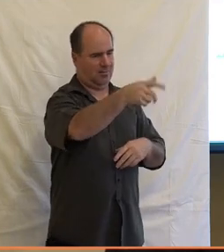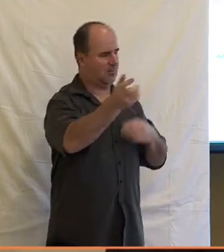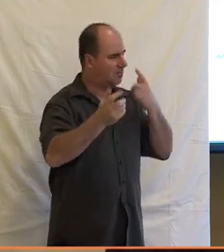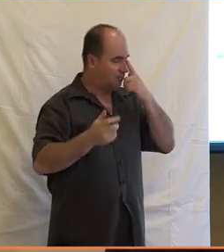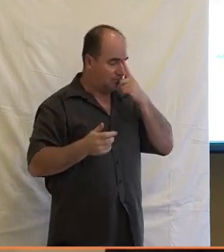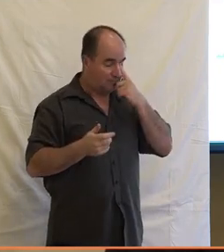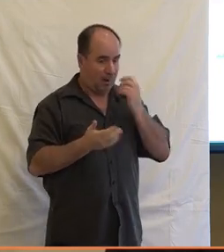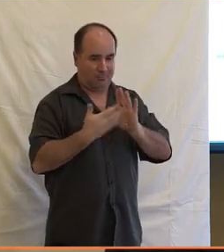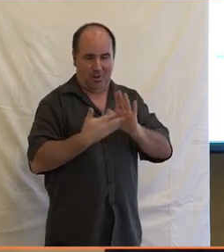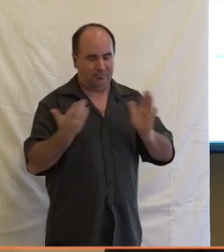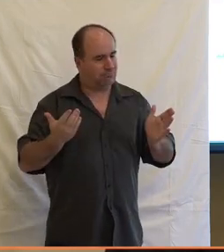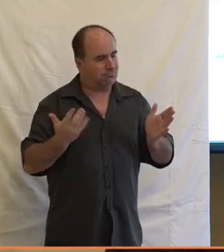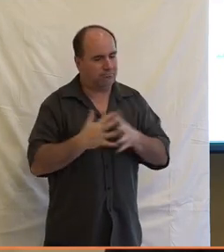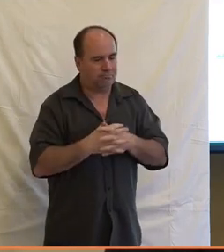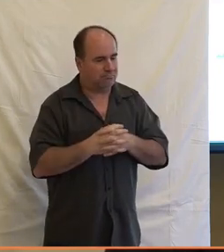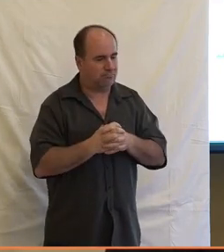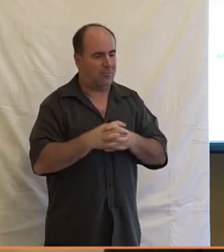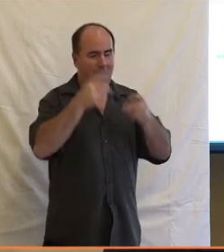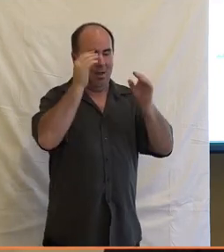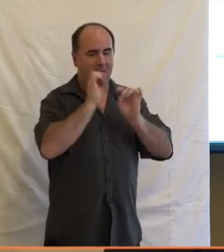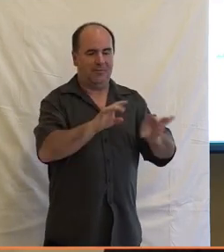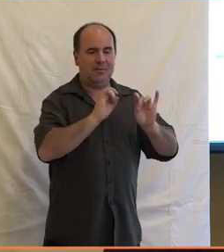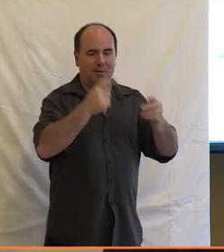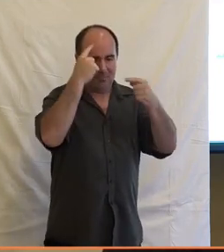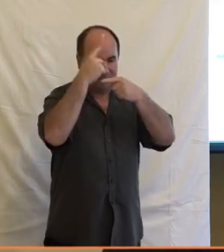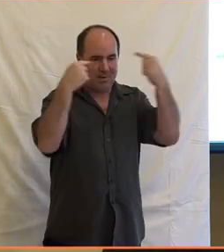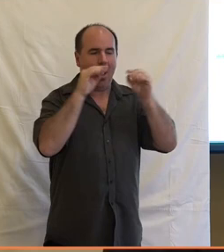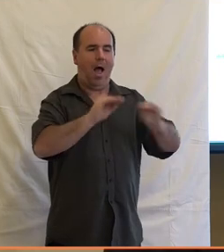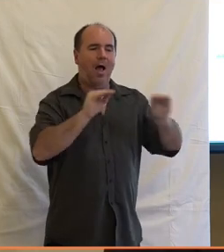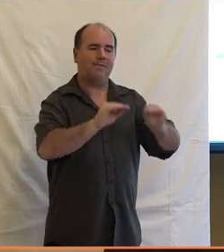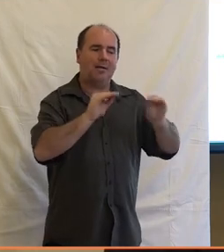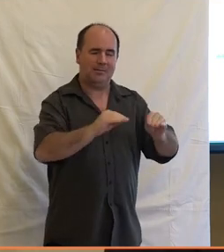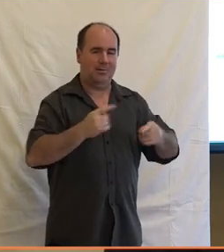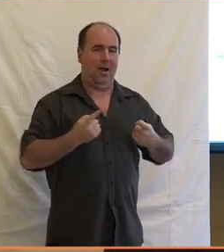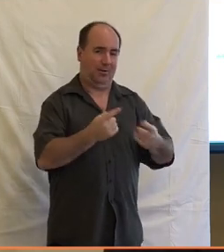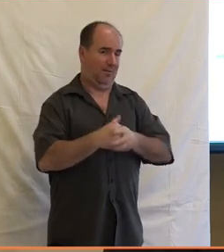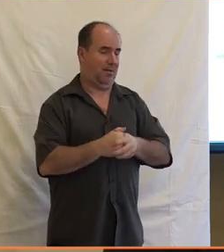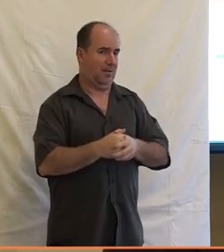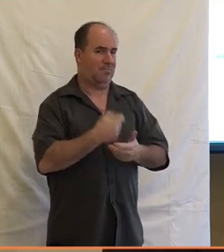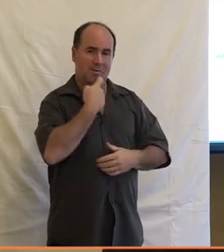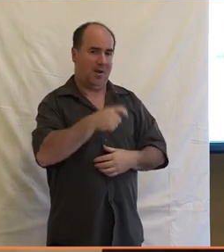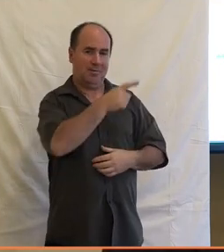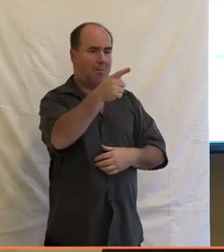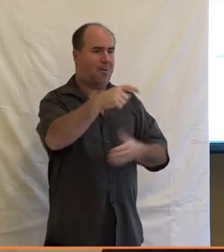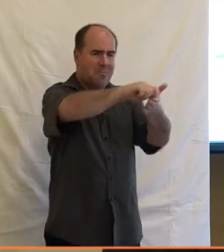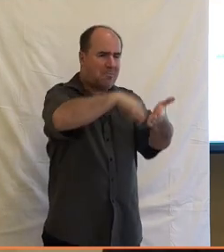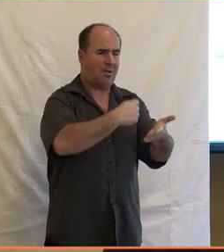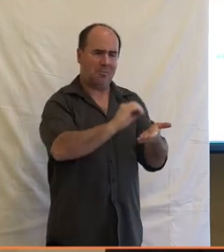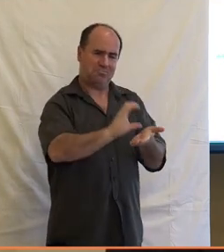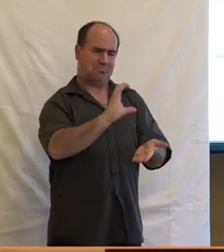aktivity. Snažíme se samozřejmě, aby to bylo co nej, jako ta zátěž byla co nejmenší, protože si myslíme, že